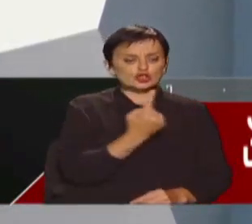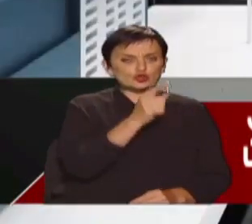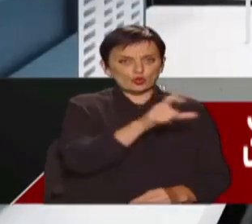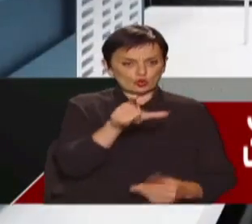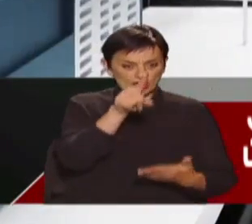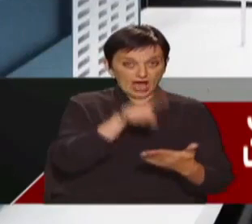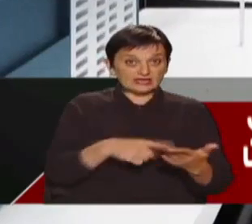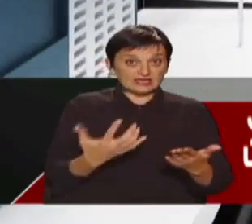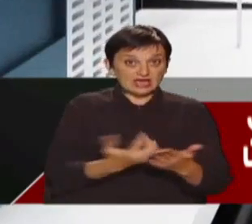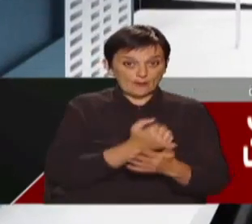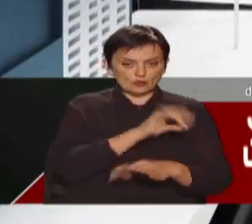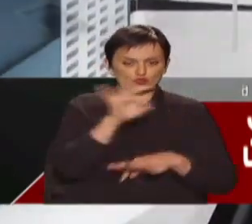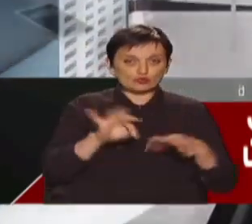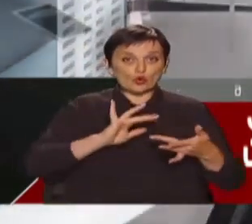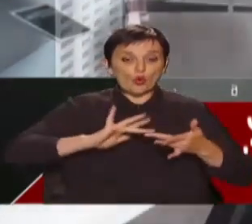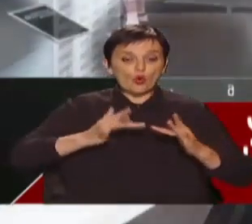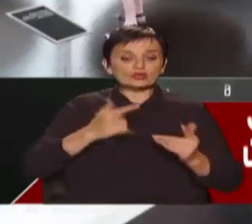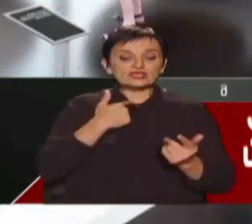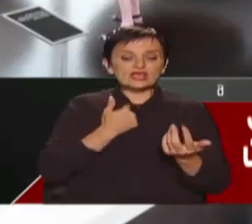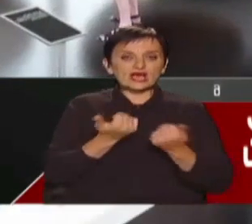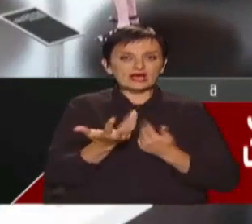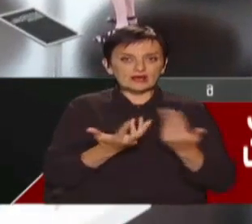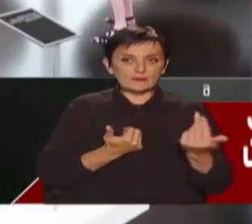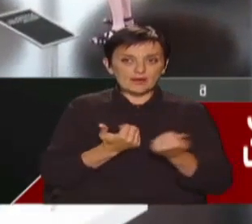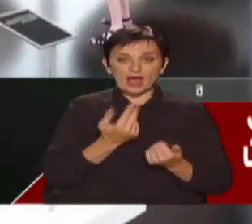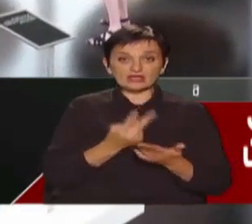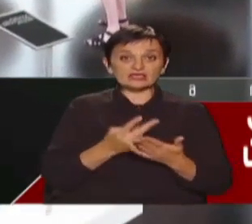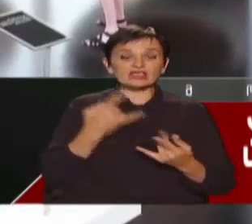ანდო და გამარჯვებული პროექტი ონლაინ ხმის მიცემით გამოავლინა.